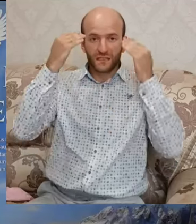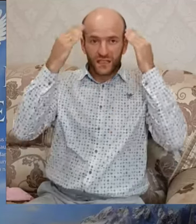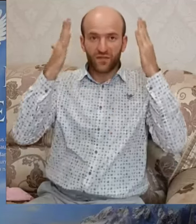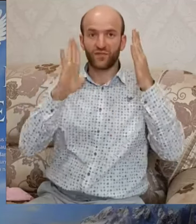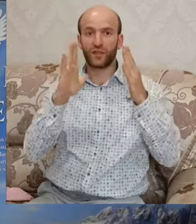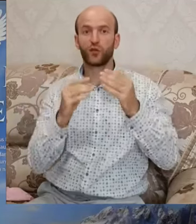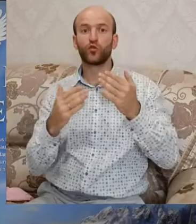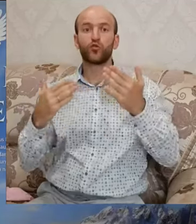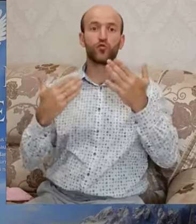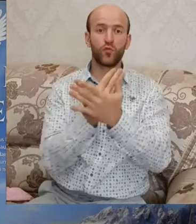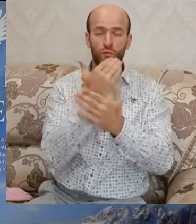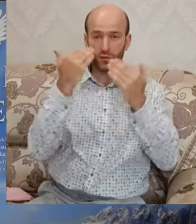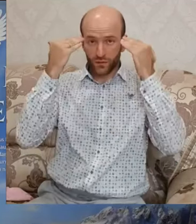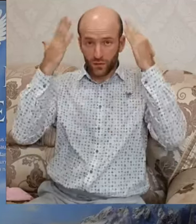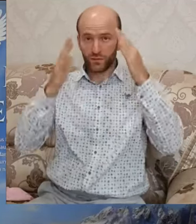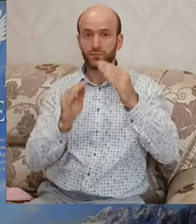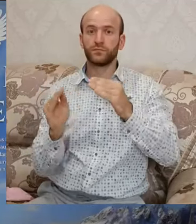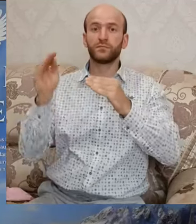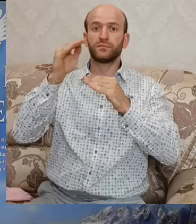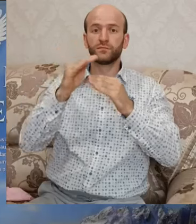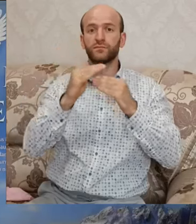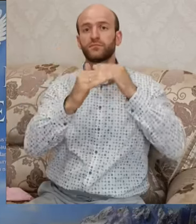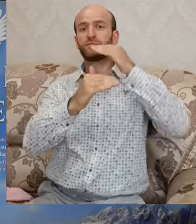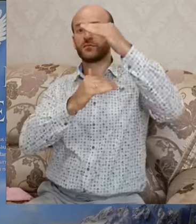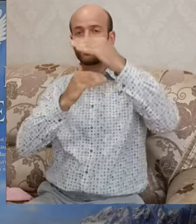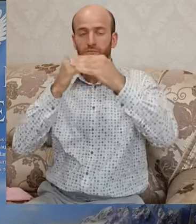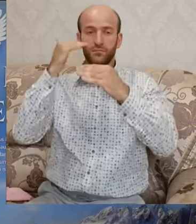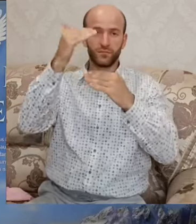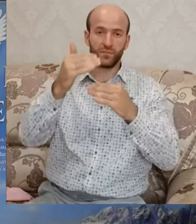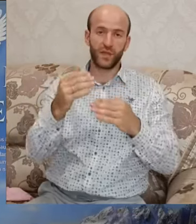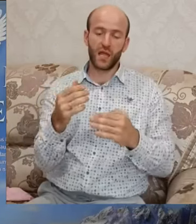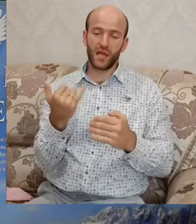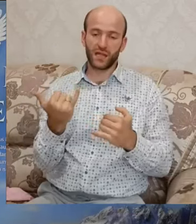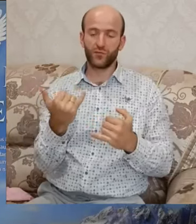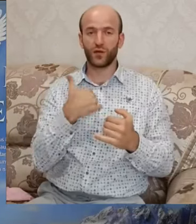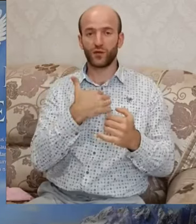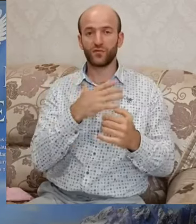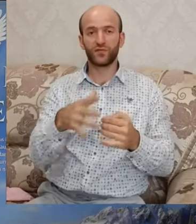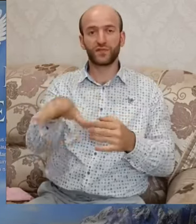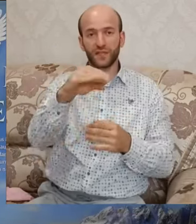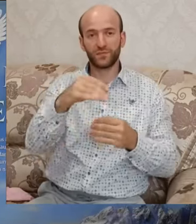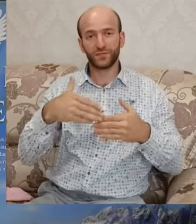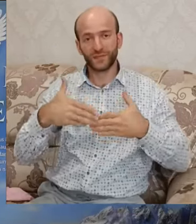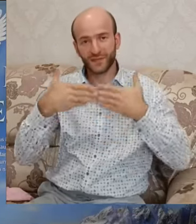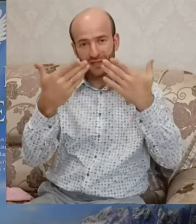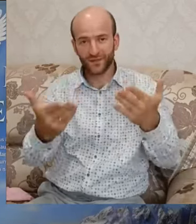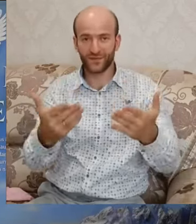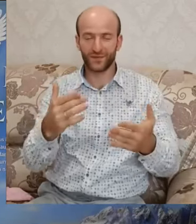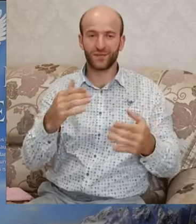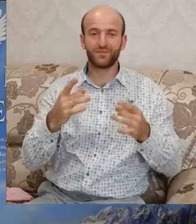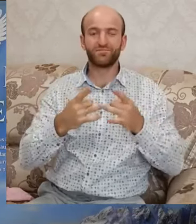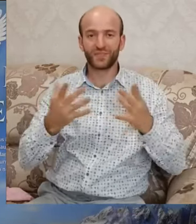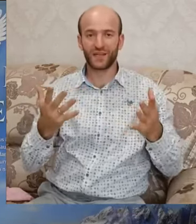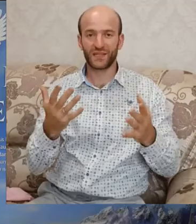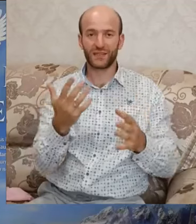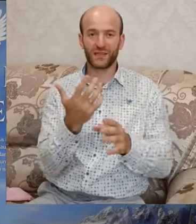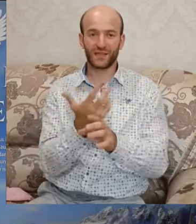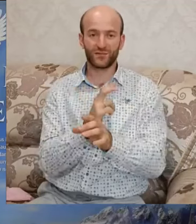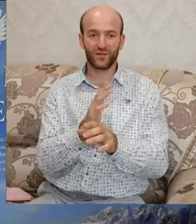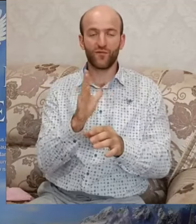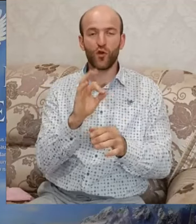Jėzaus vardu, brolius ir sesės. Итак, во-первых, хотел бы всех поздравить во имя Господа Иисуса Христа, братьев и сестер.